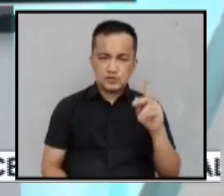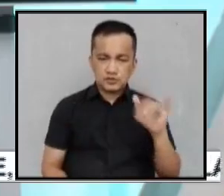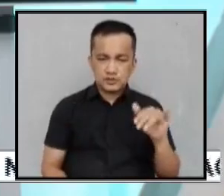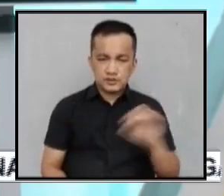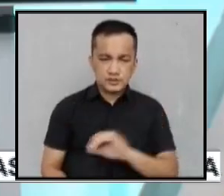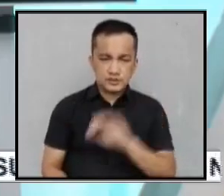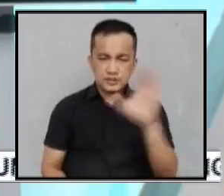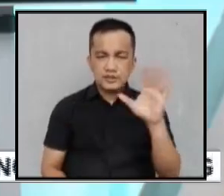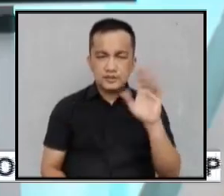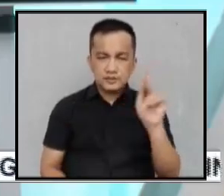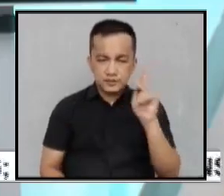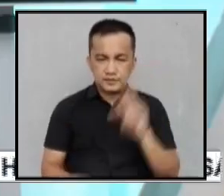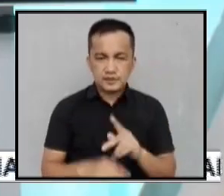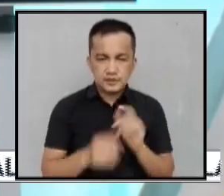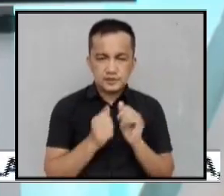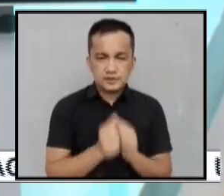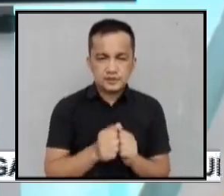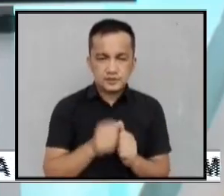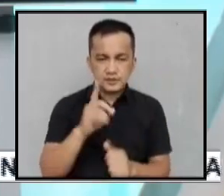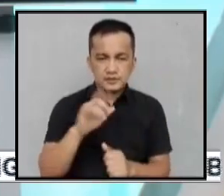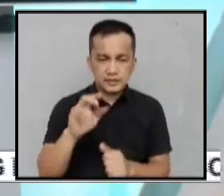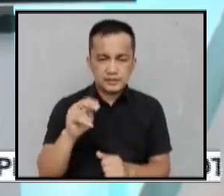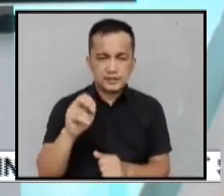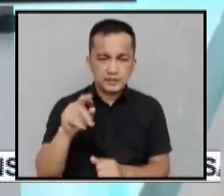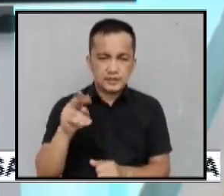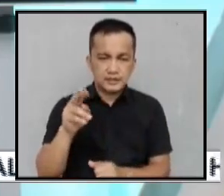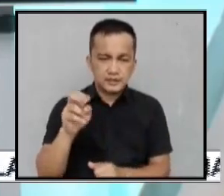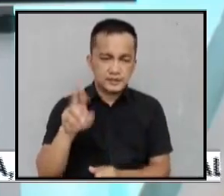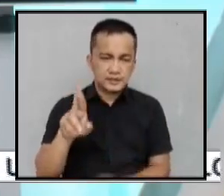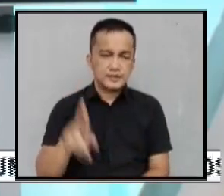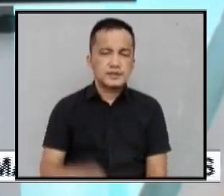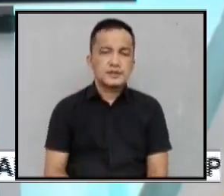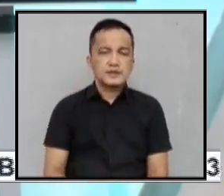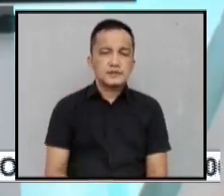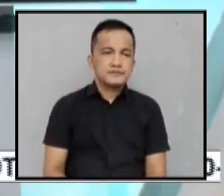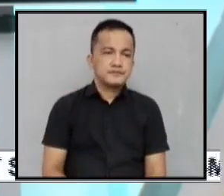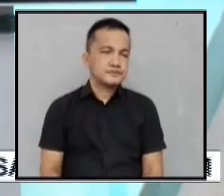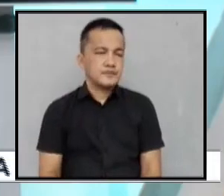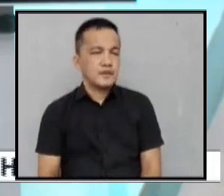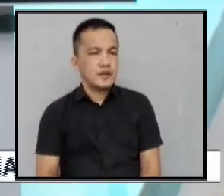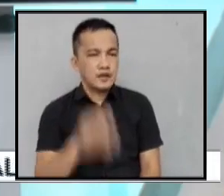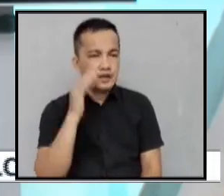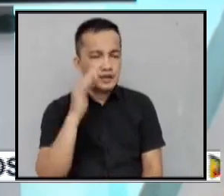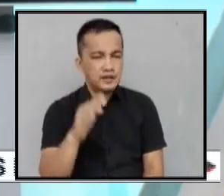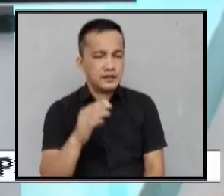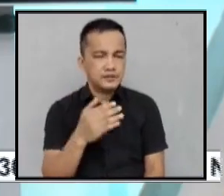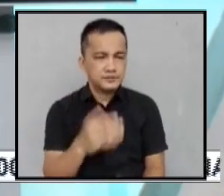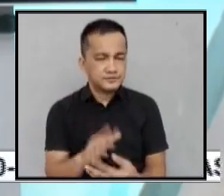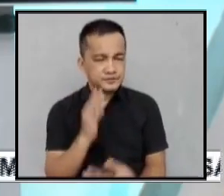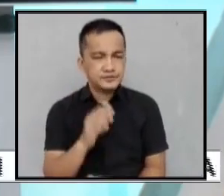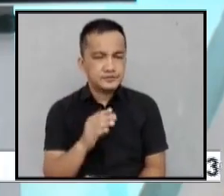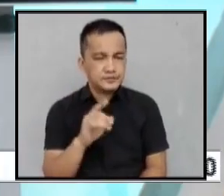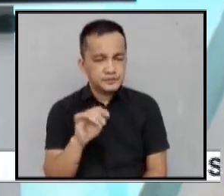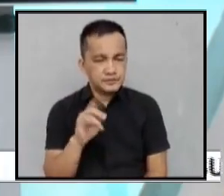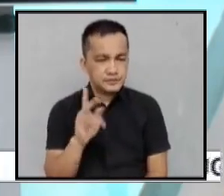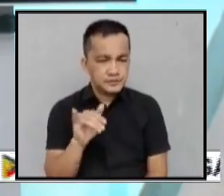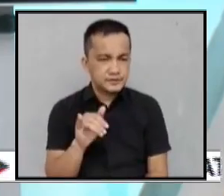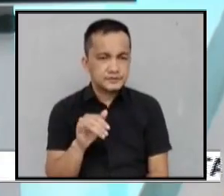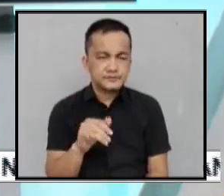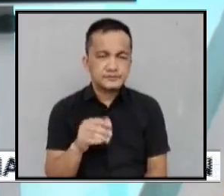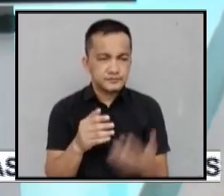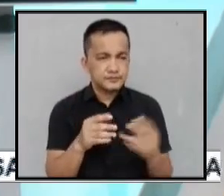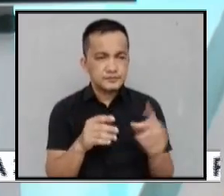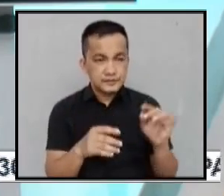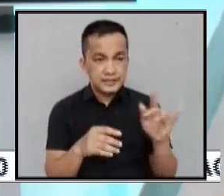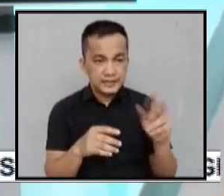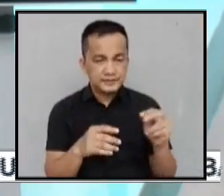Pilipinas. Kasama rin po si Diane Guerrera. Hi, good morning po, Boss Audrey and Diane. Magandang umaga po sa inyong lahat